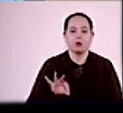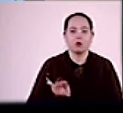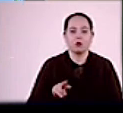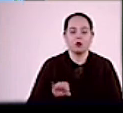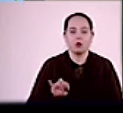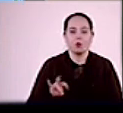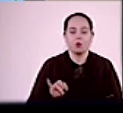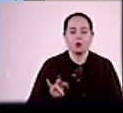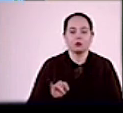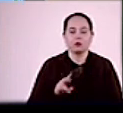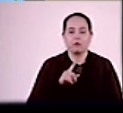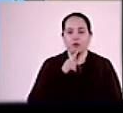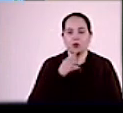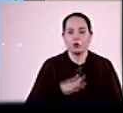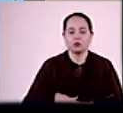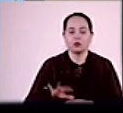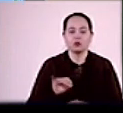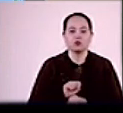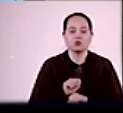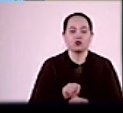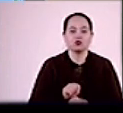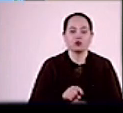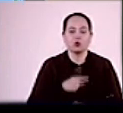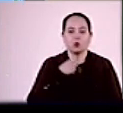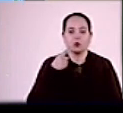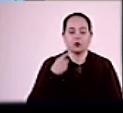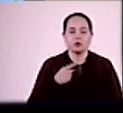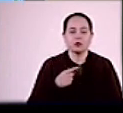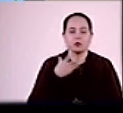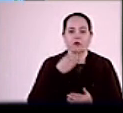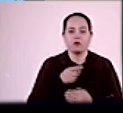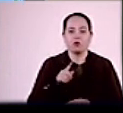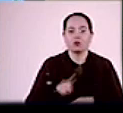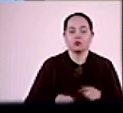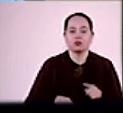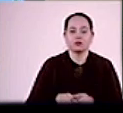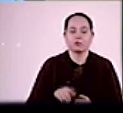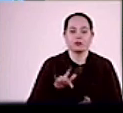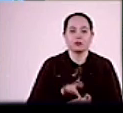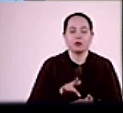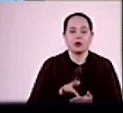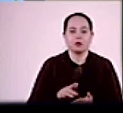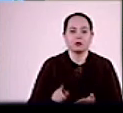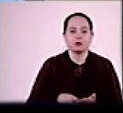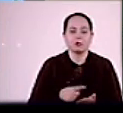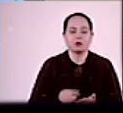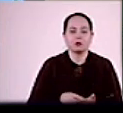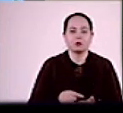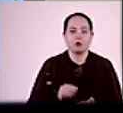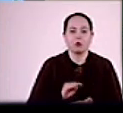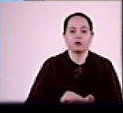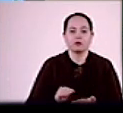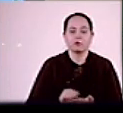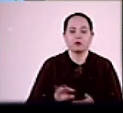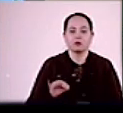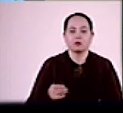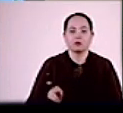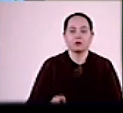защита русскими своего отечества. Центральные страницы произведения.